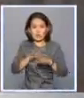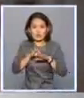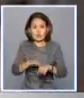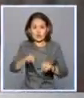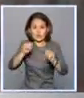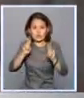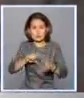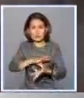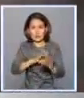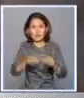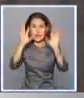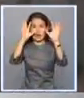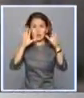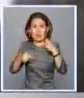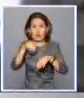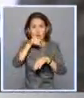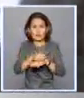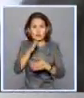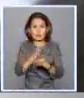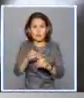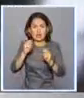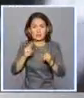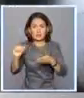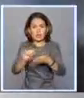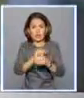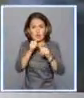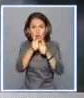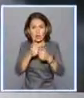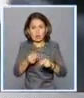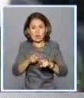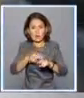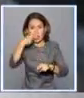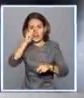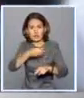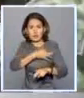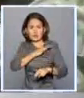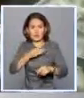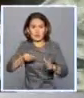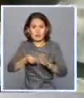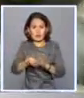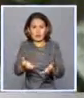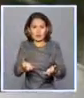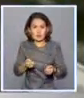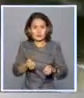істі жабу және пайдалануға тыйым салынған көлігін қайтарып алу қызметін ол осы сомаға бағалаған.